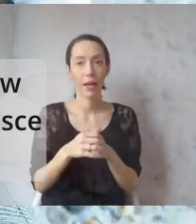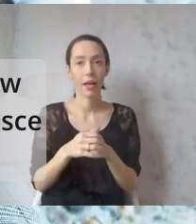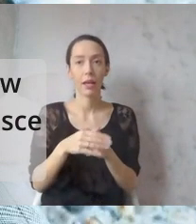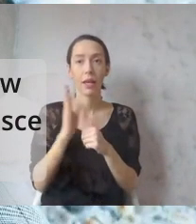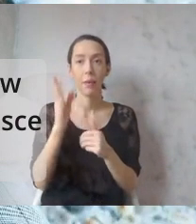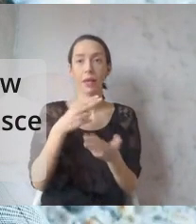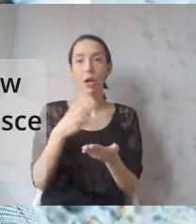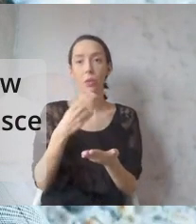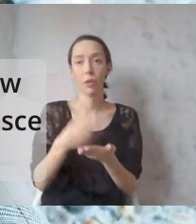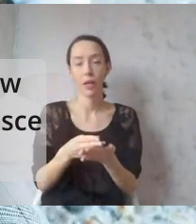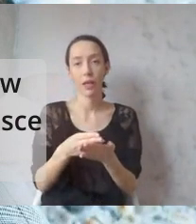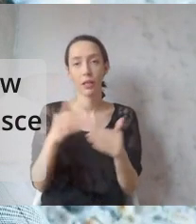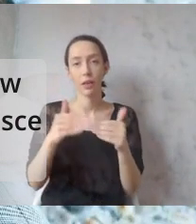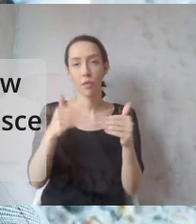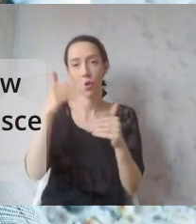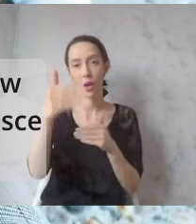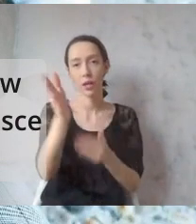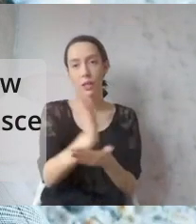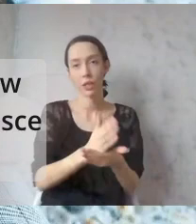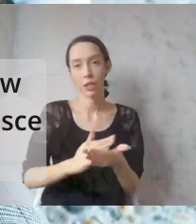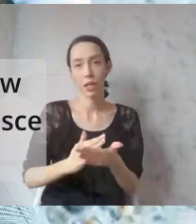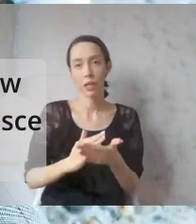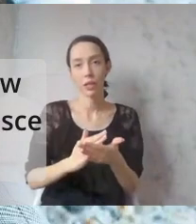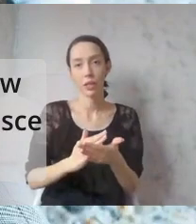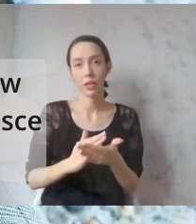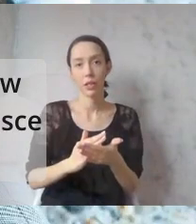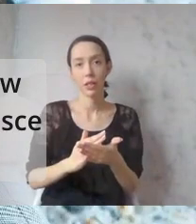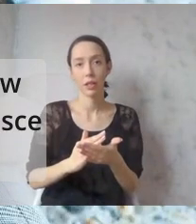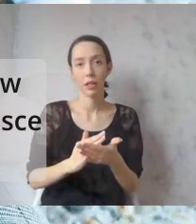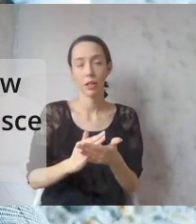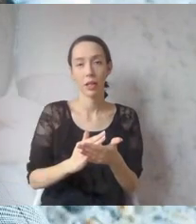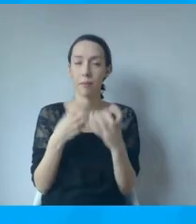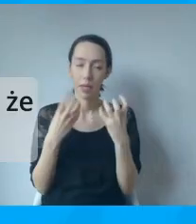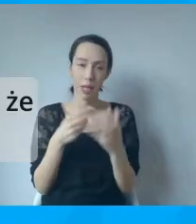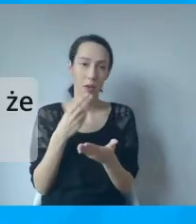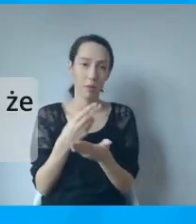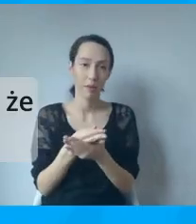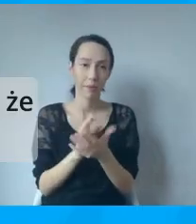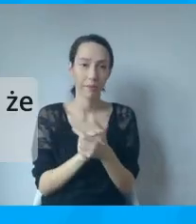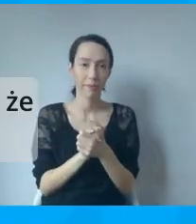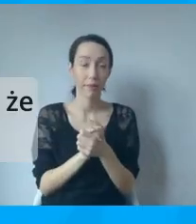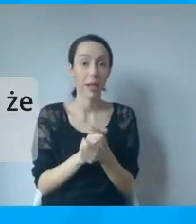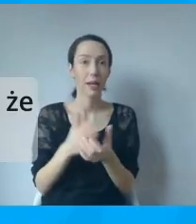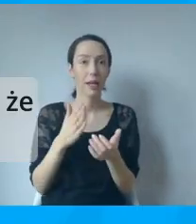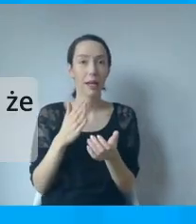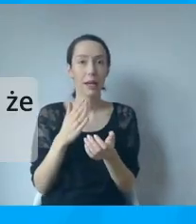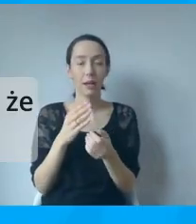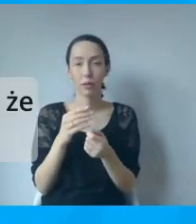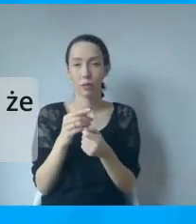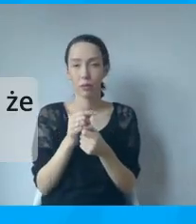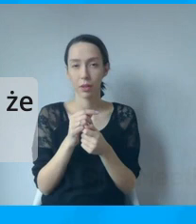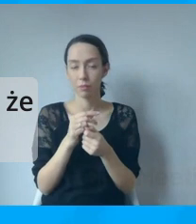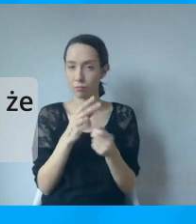części szkolenia po prostu na samym końcu też będzie miejsce na pytania. Jak mam profil po angielsku, to czy też